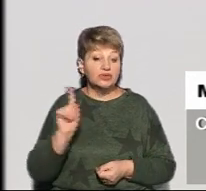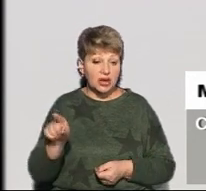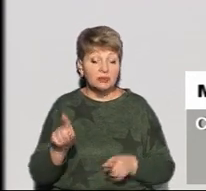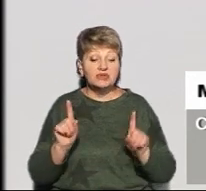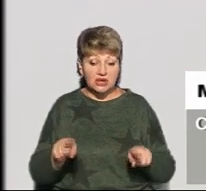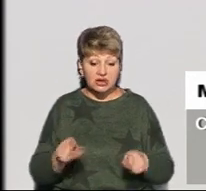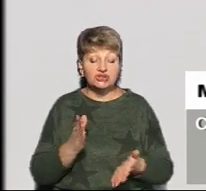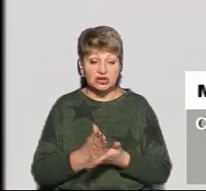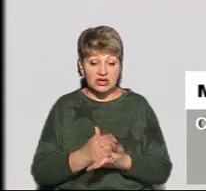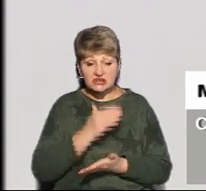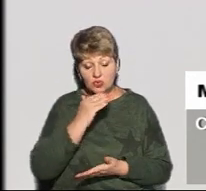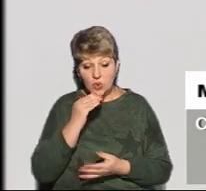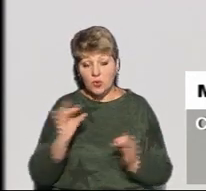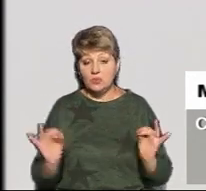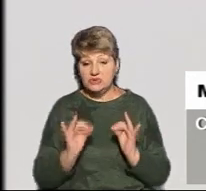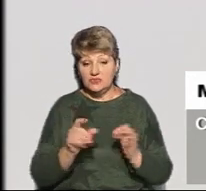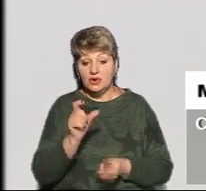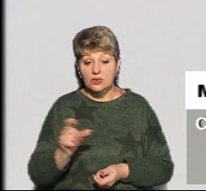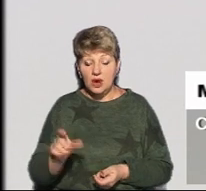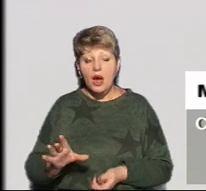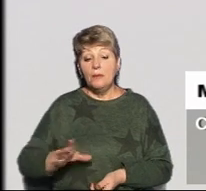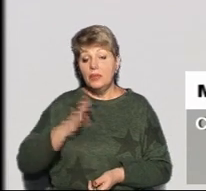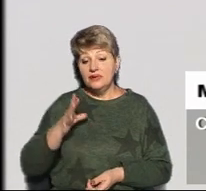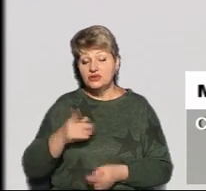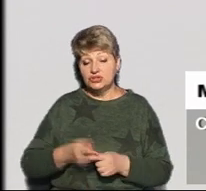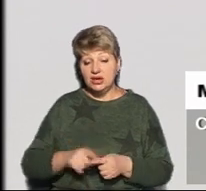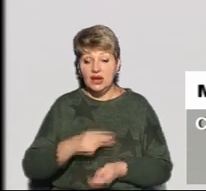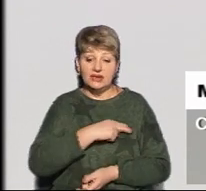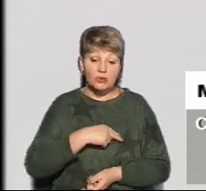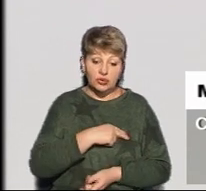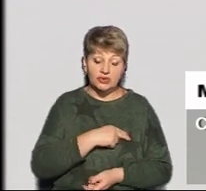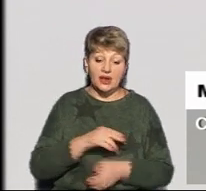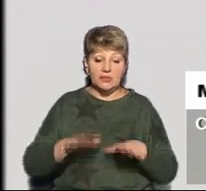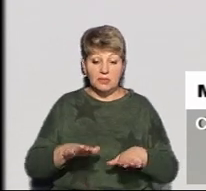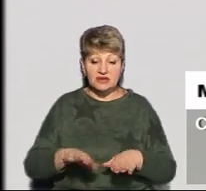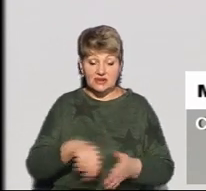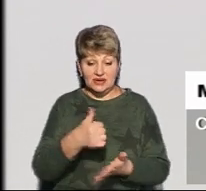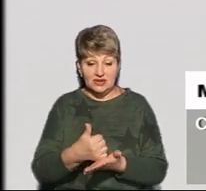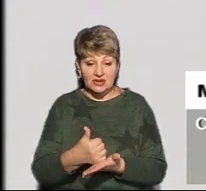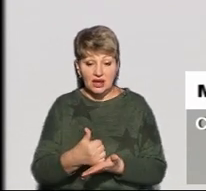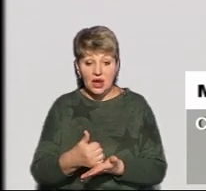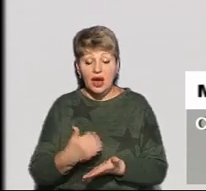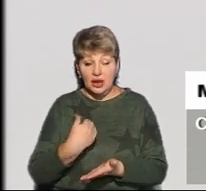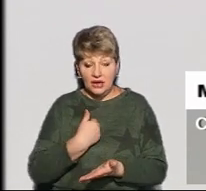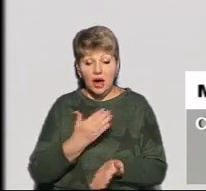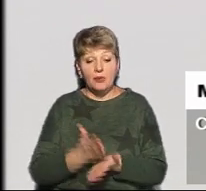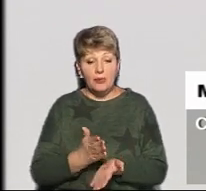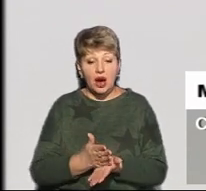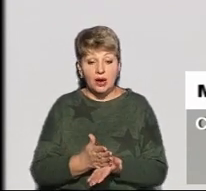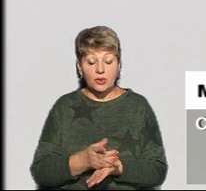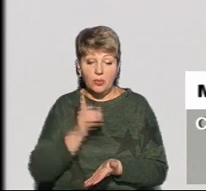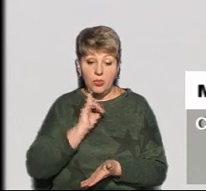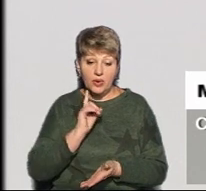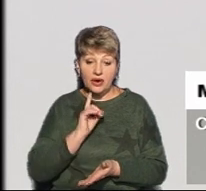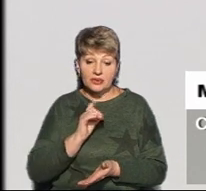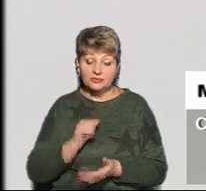чимало цікавих людей, там є колишні міські голови, там є колишні депутати. Там я маю такий, знову ж таки, стриманий